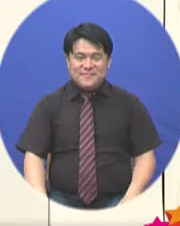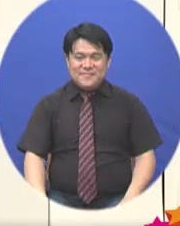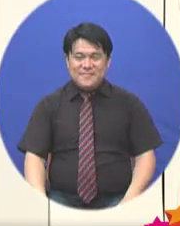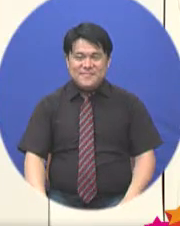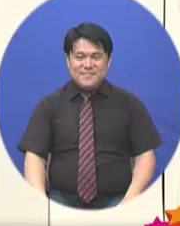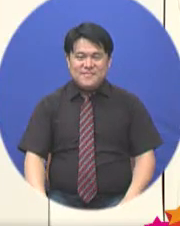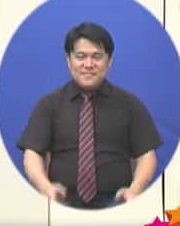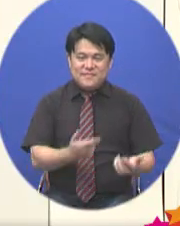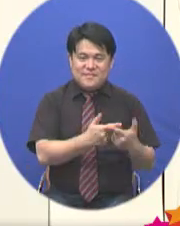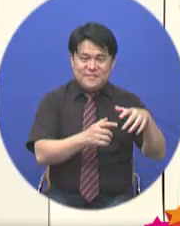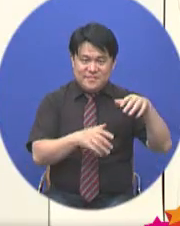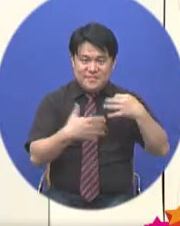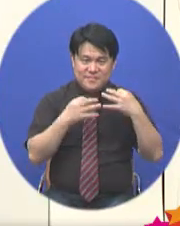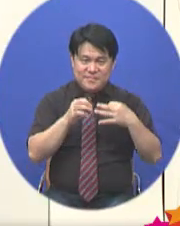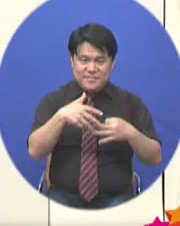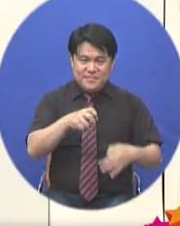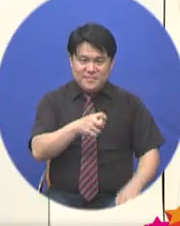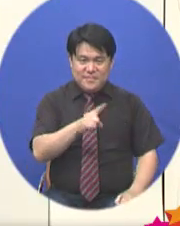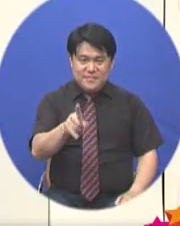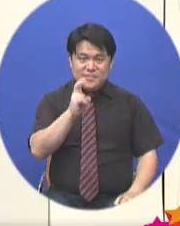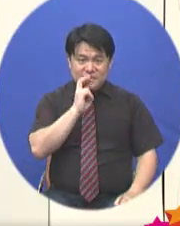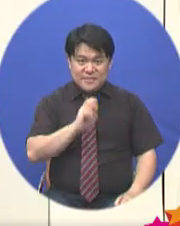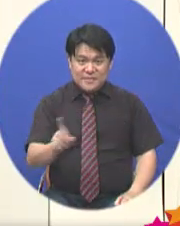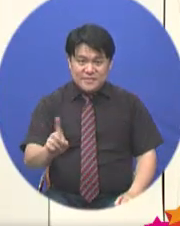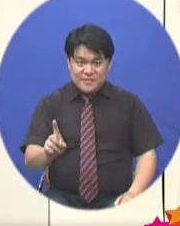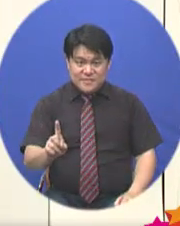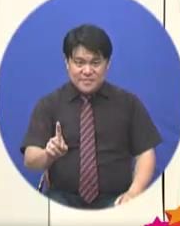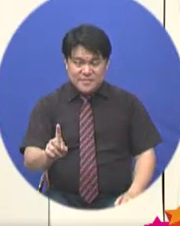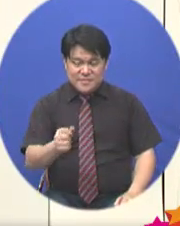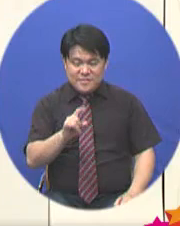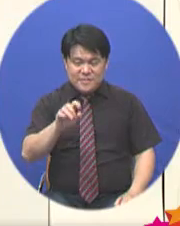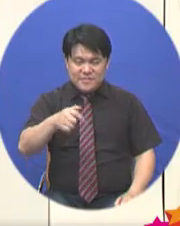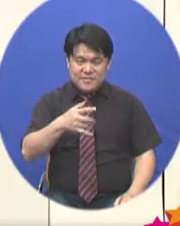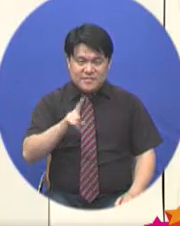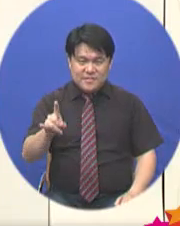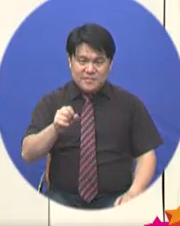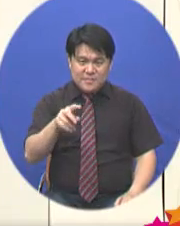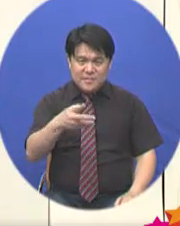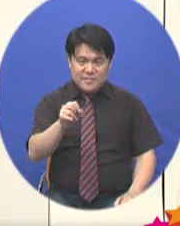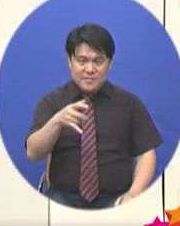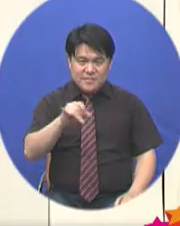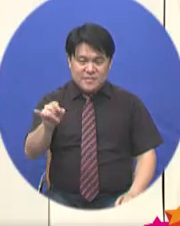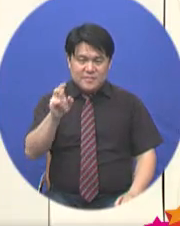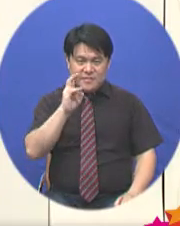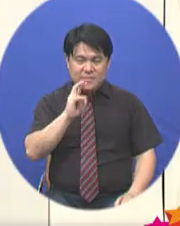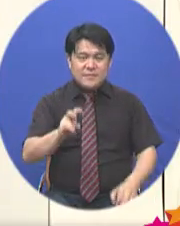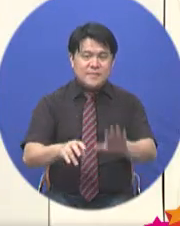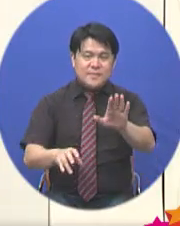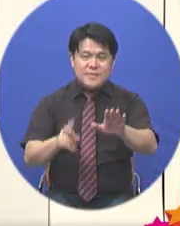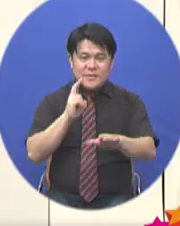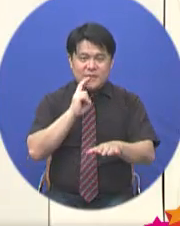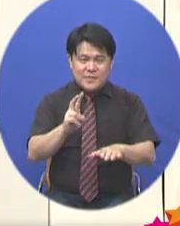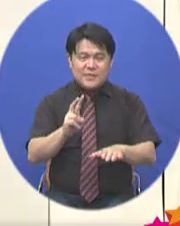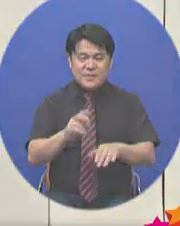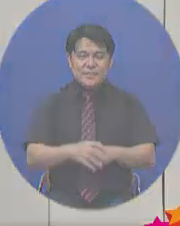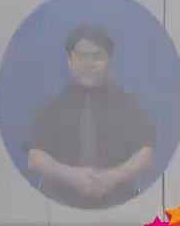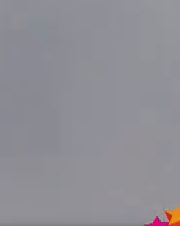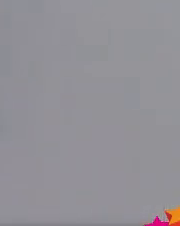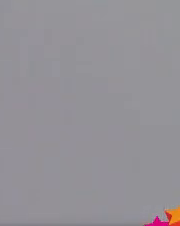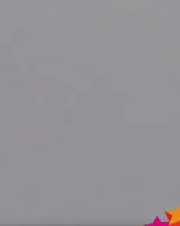네, 부산에서 김창매님이 부릅니다. 해운대 에레지. 네, 노래를 참 잘했어요.